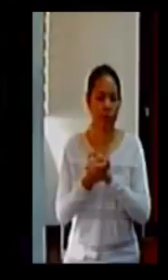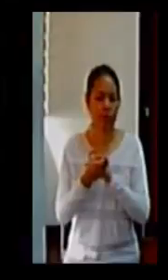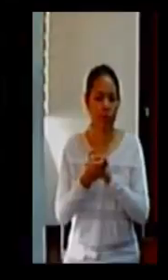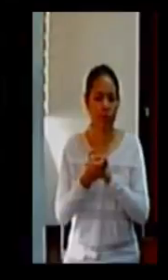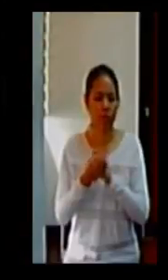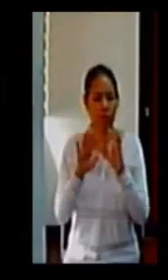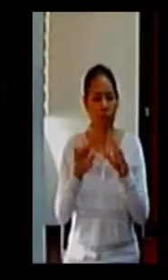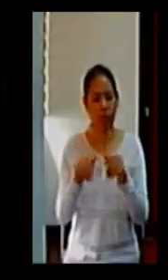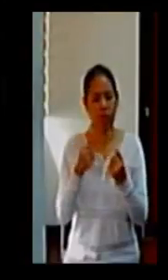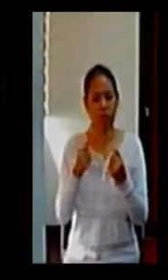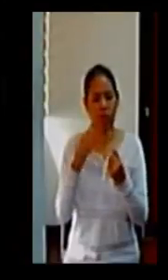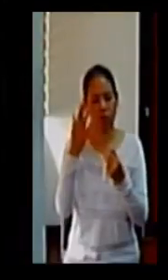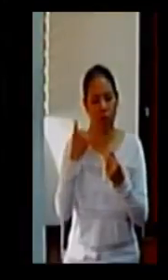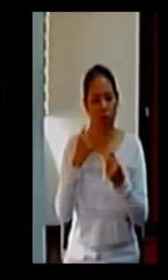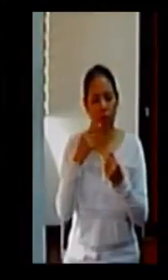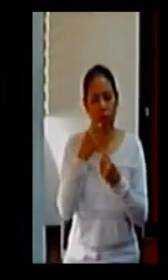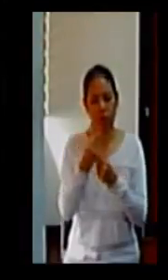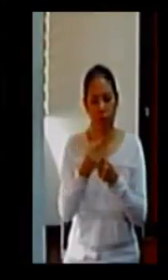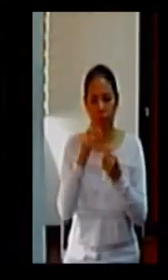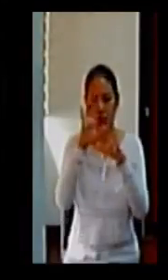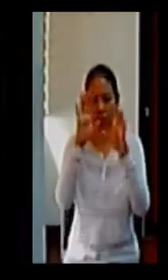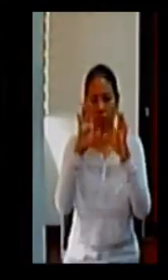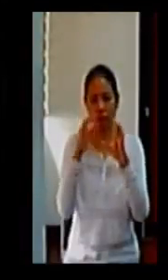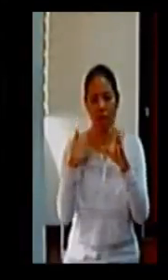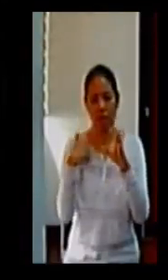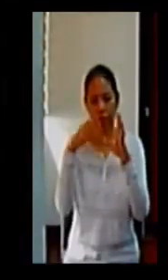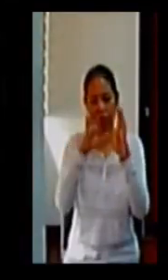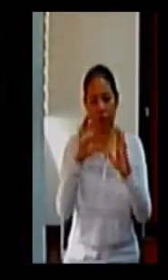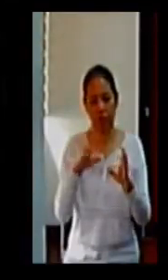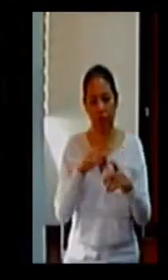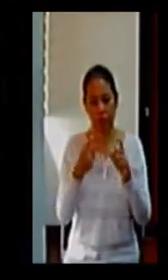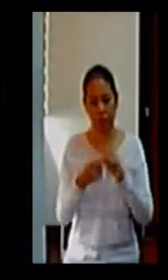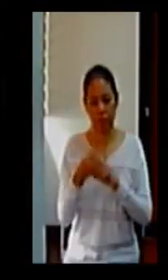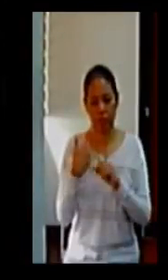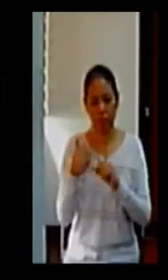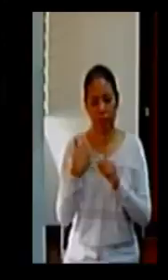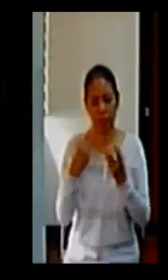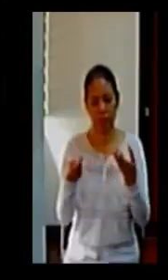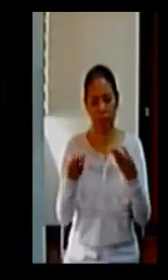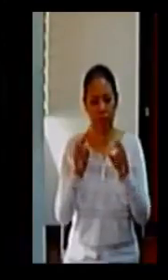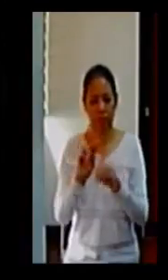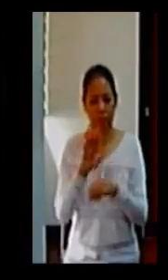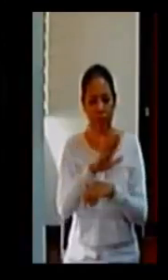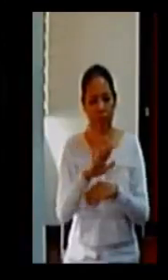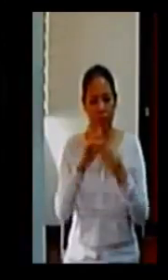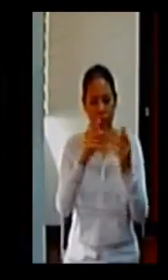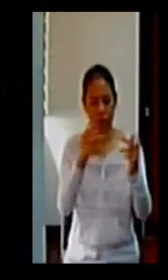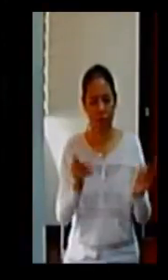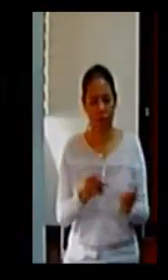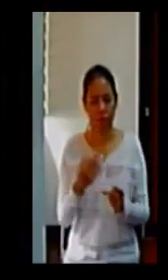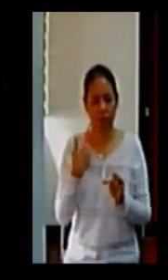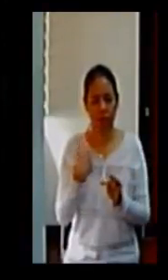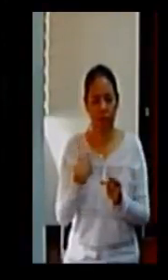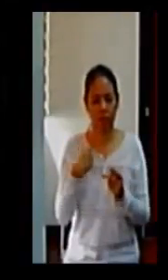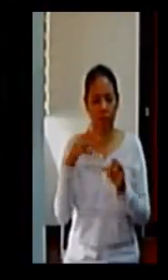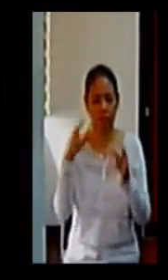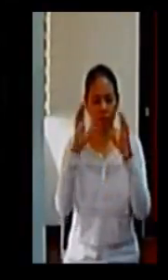na nga ang panahon? Meron bang nangyari sa inyong lugar na masabi mong naging dahilan ng pagbabago ng panahon sa inyong